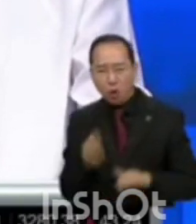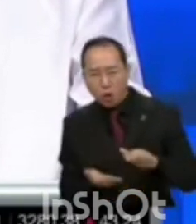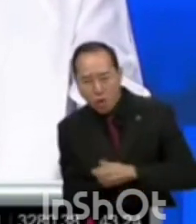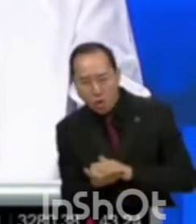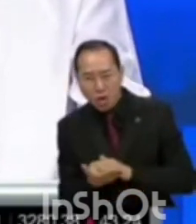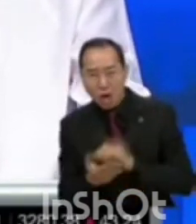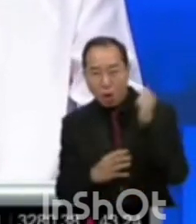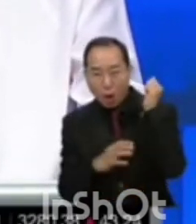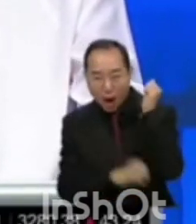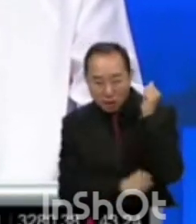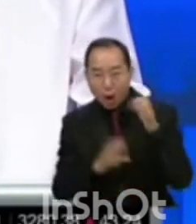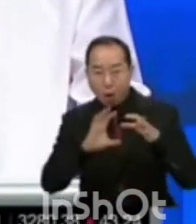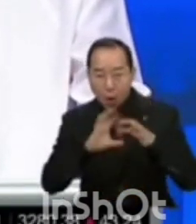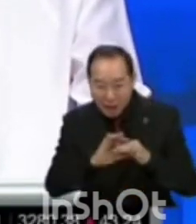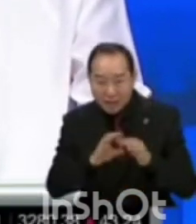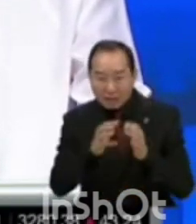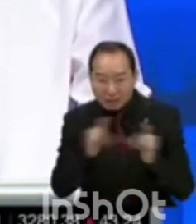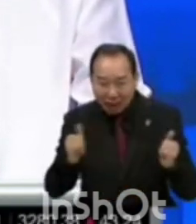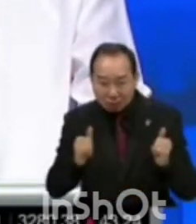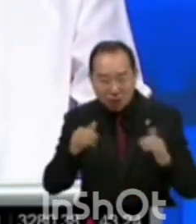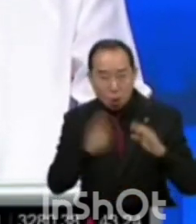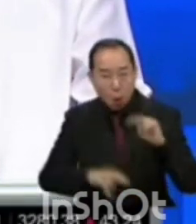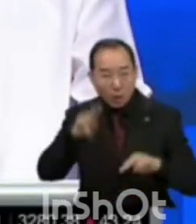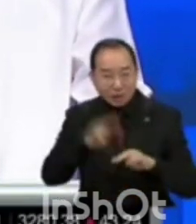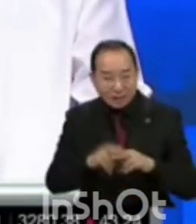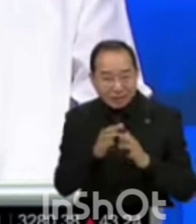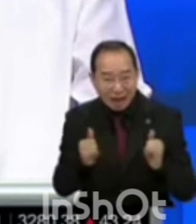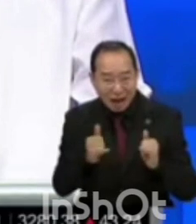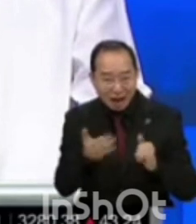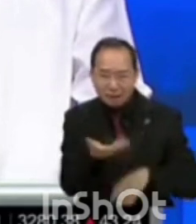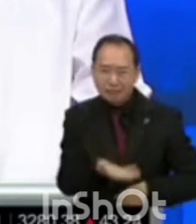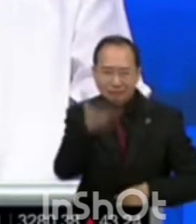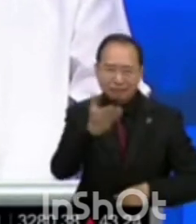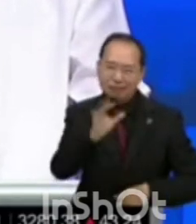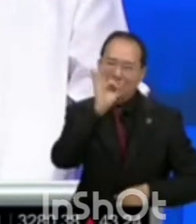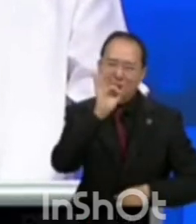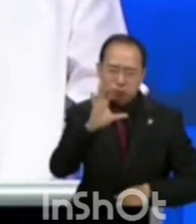횡령에 연루된 공직자는 승진에서 배제시키고 상여금도 박탈하고